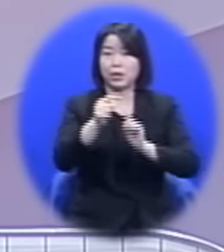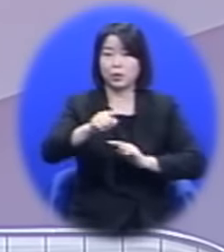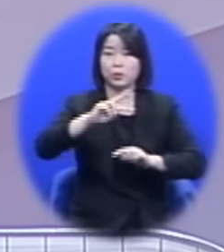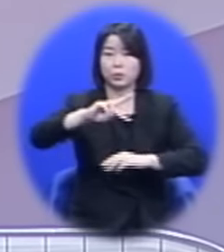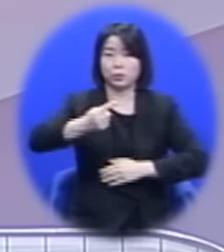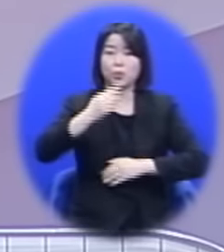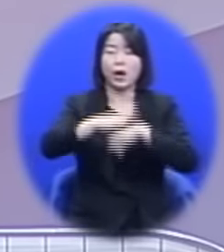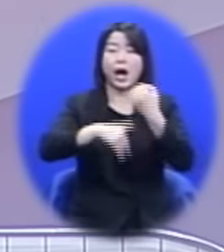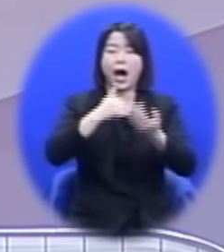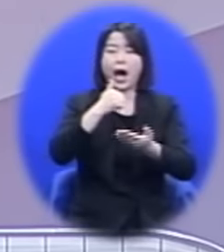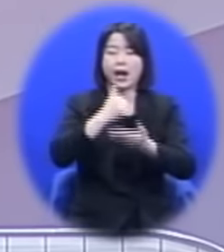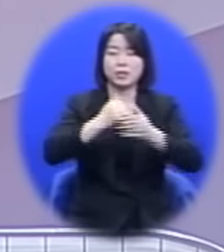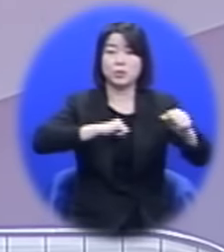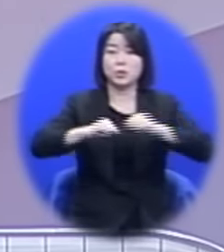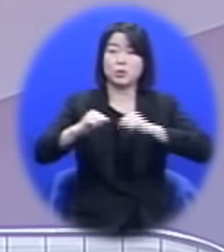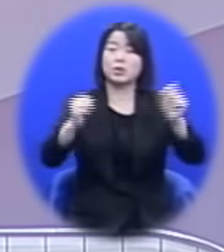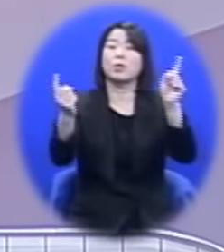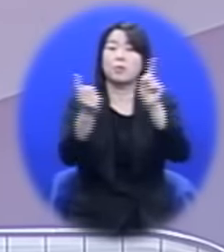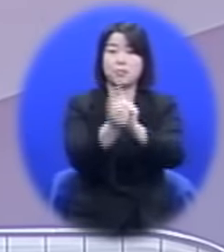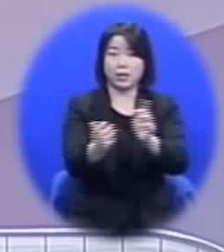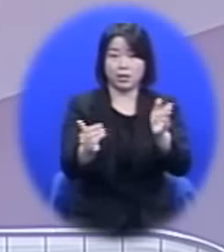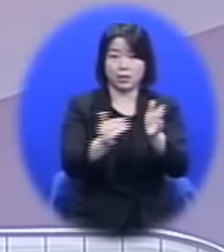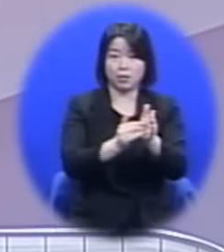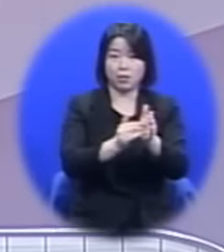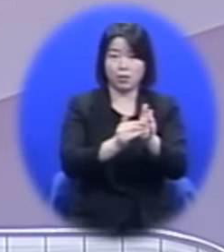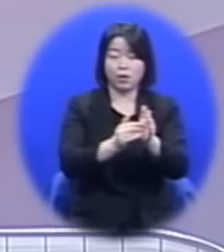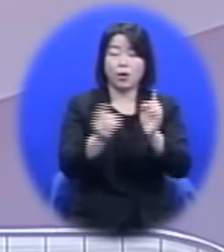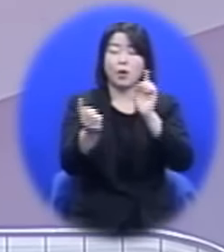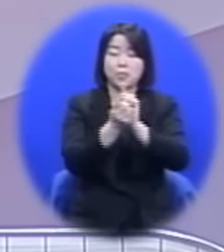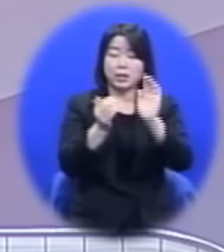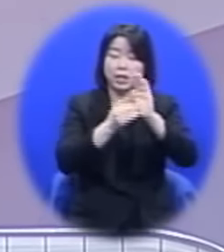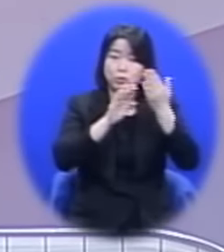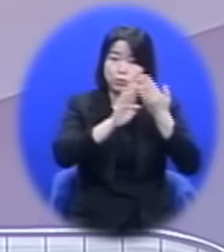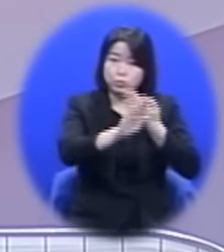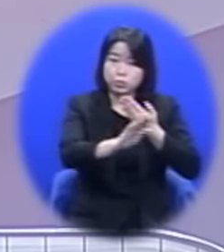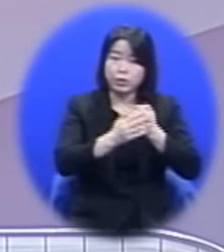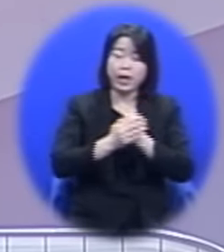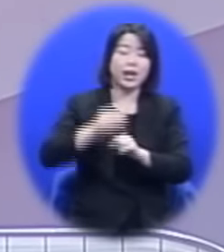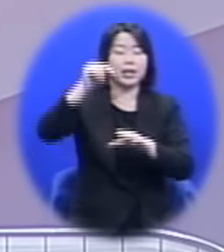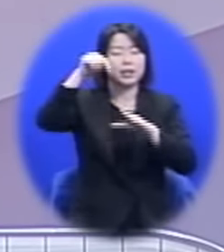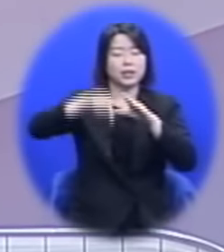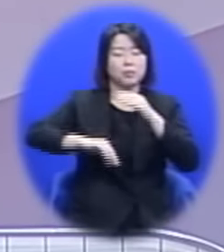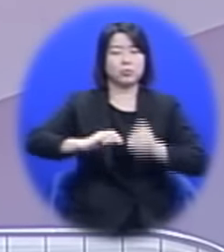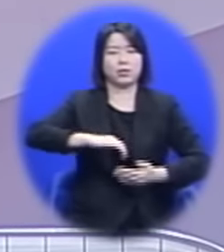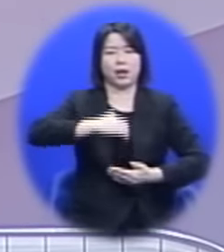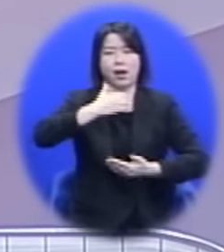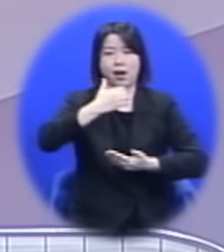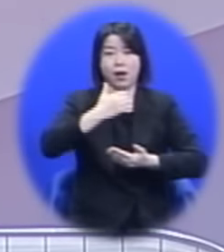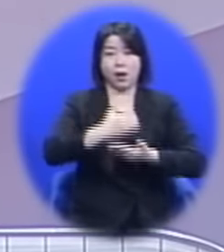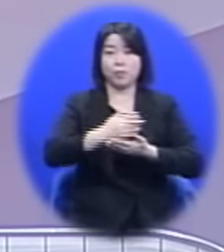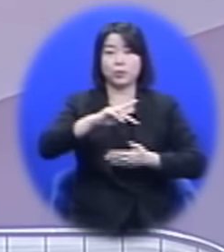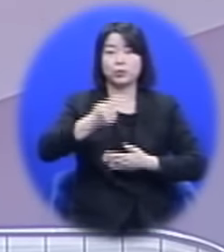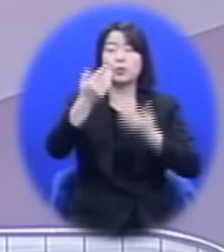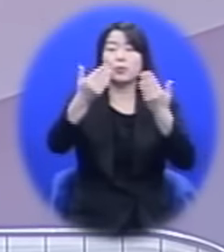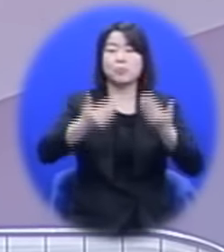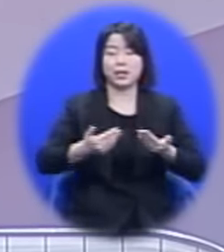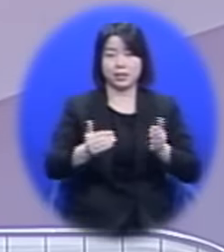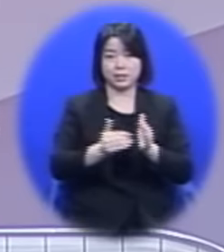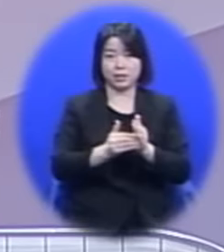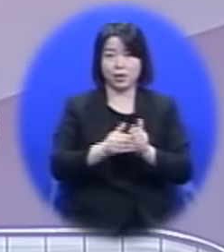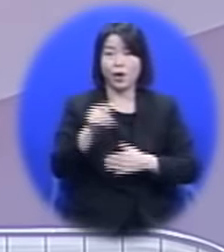역사로 만났고, 만나고 난 다음에 참 깊은 감동도 받았었습니다. 그